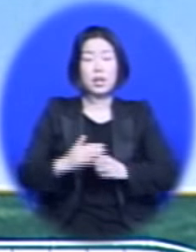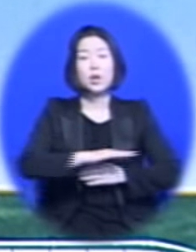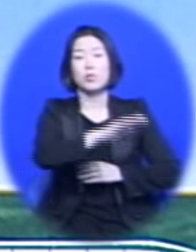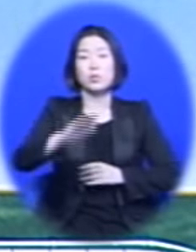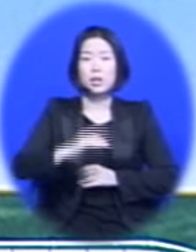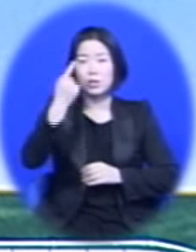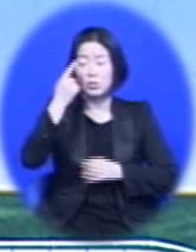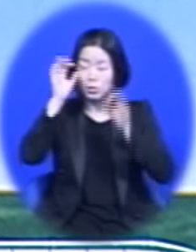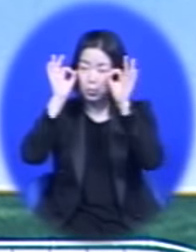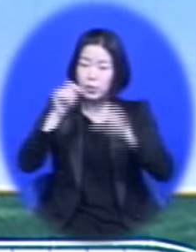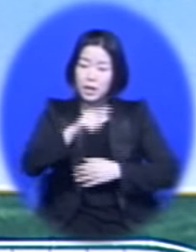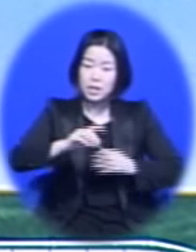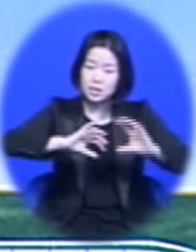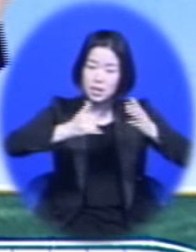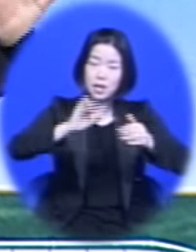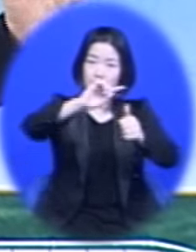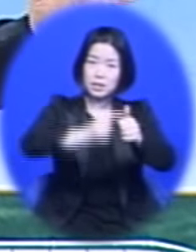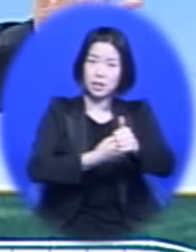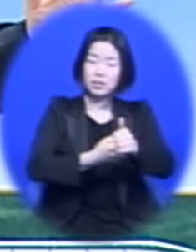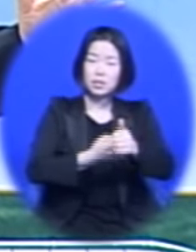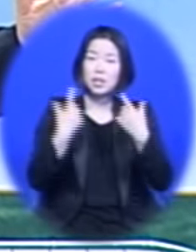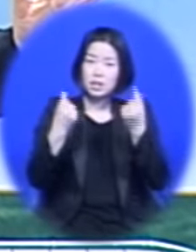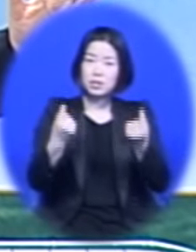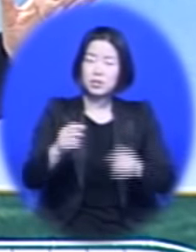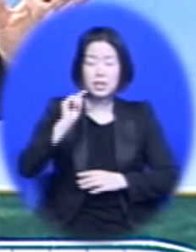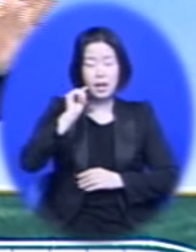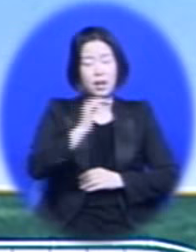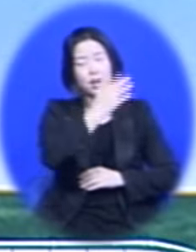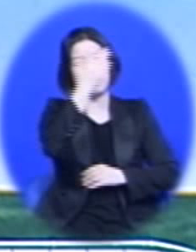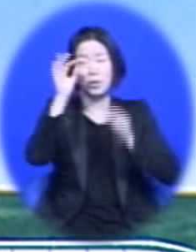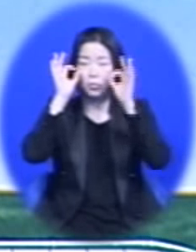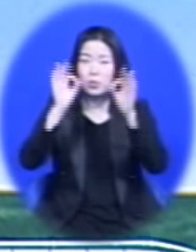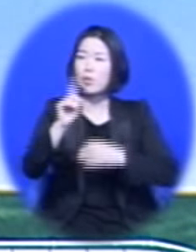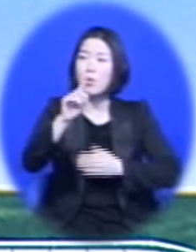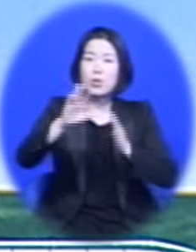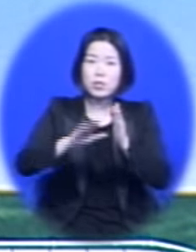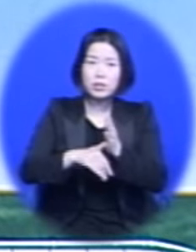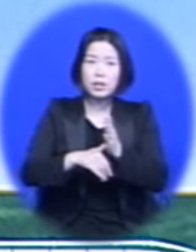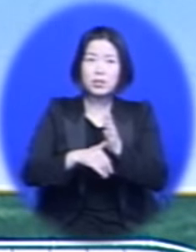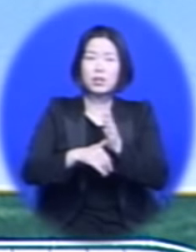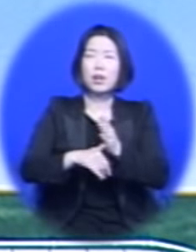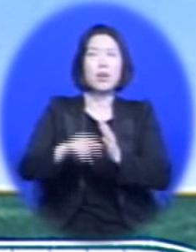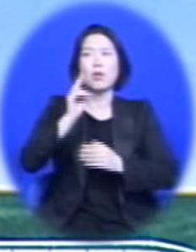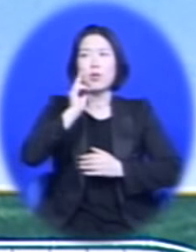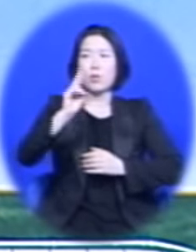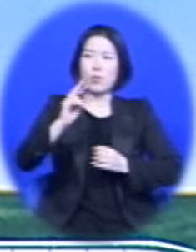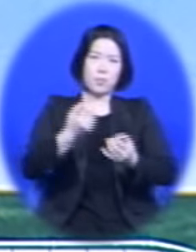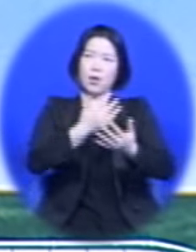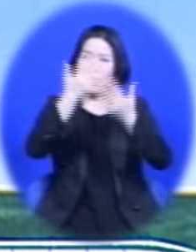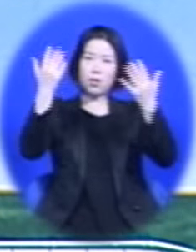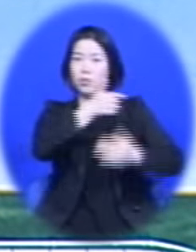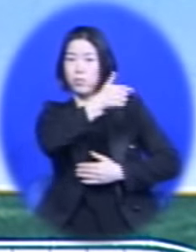우리가 눈에 보기에 이 세상 자연이 여전히 지금도 좀 아름다워 보이고 또 어떤 때는 정말 너무나 정말 웅장해